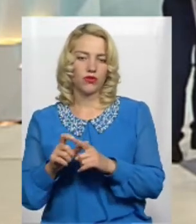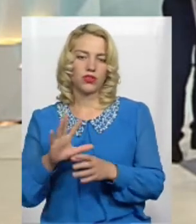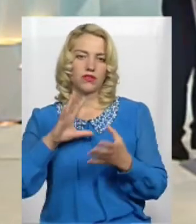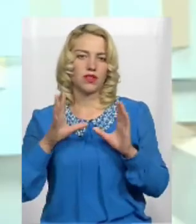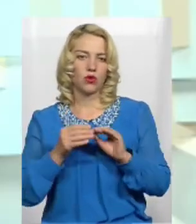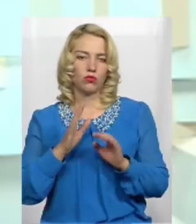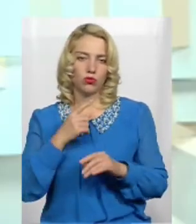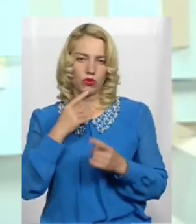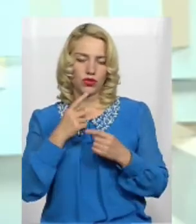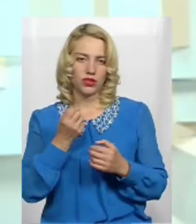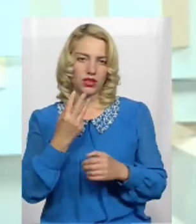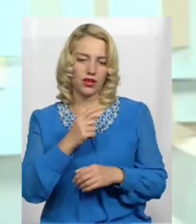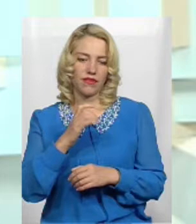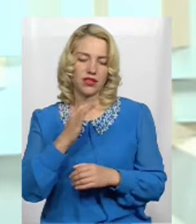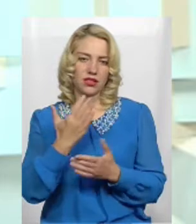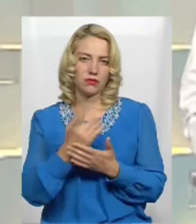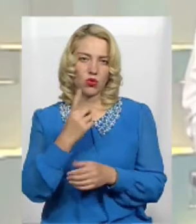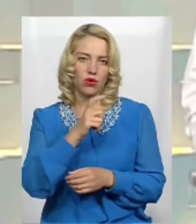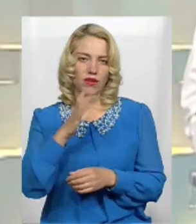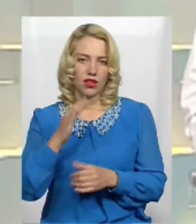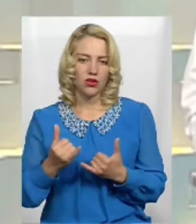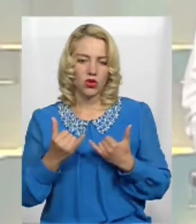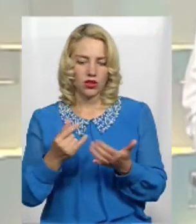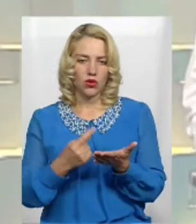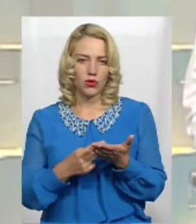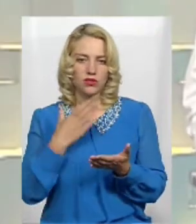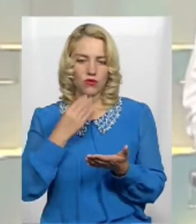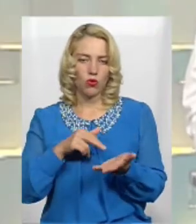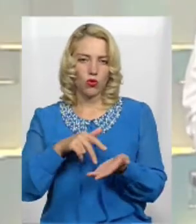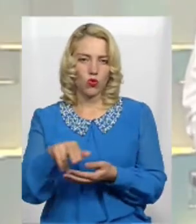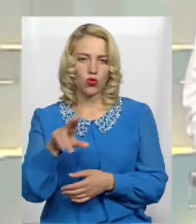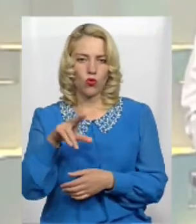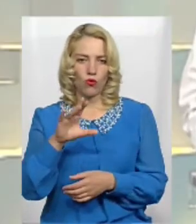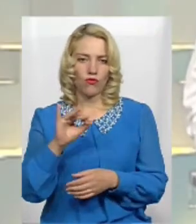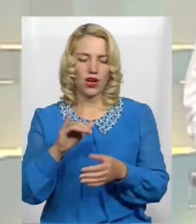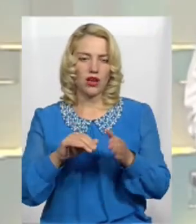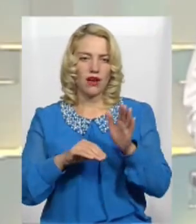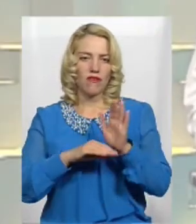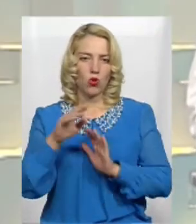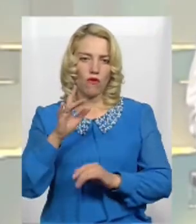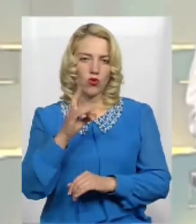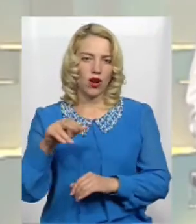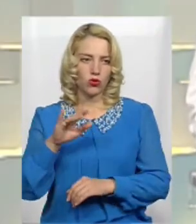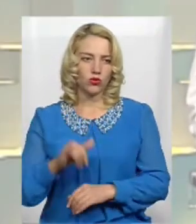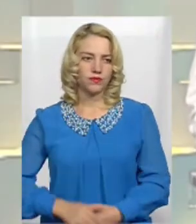хвилин. А зараз маєте хвилину для аргументації свого походу до Верховної Ради. Прошу, хвилина. Дуже вам